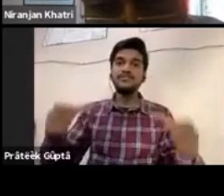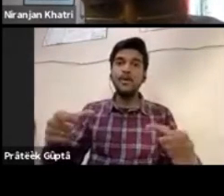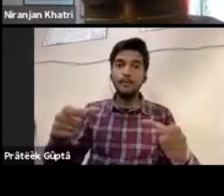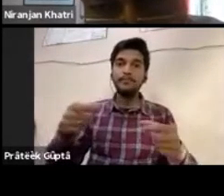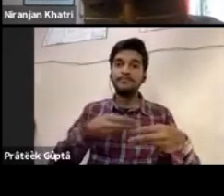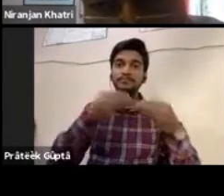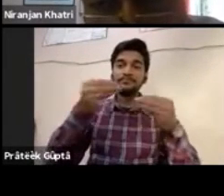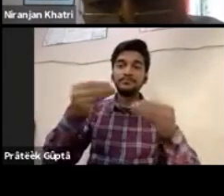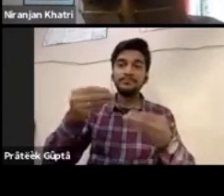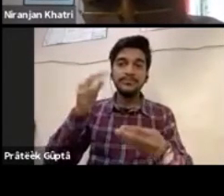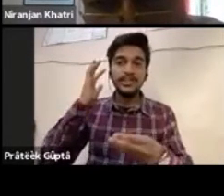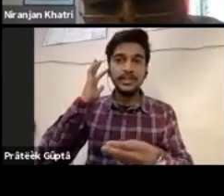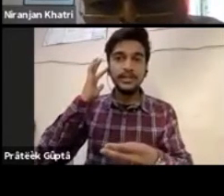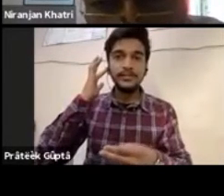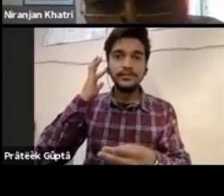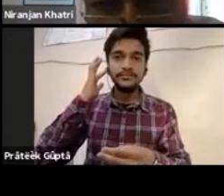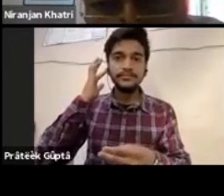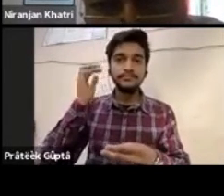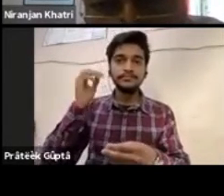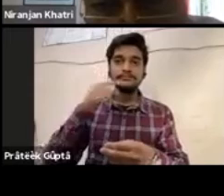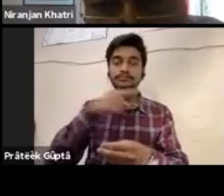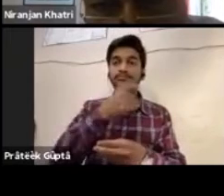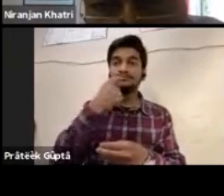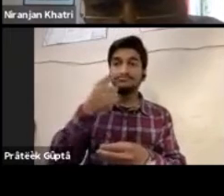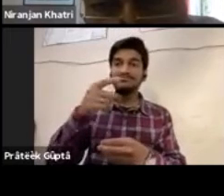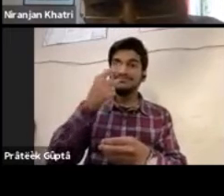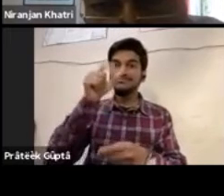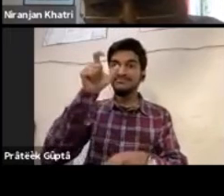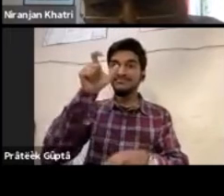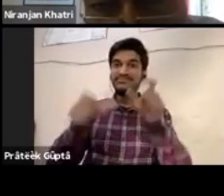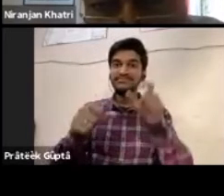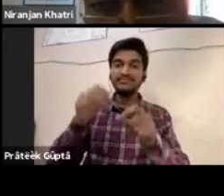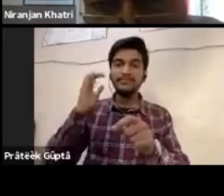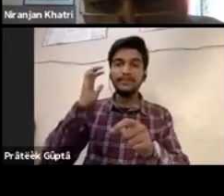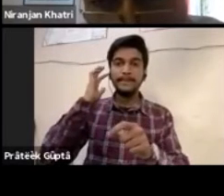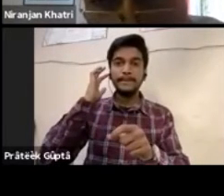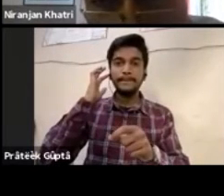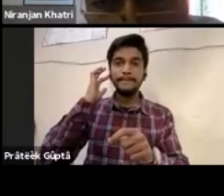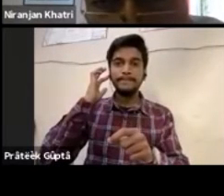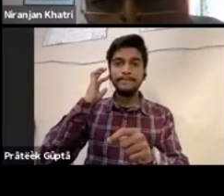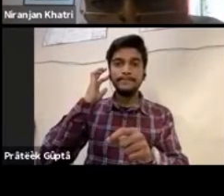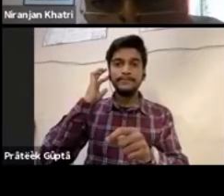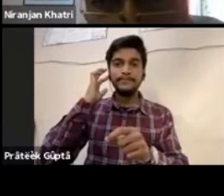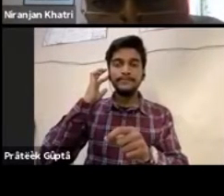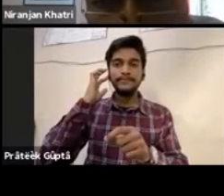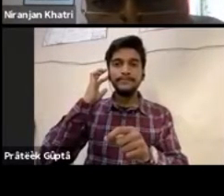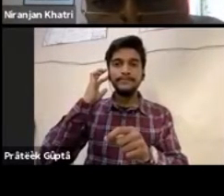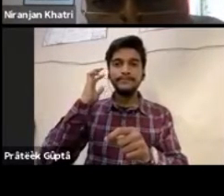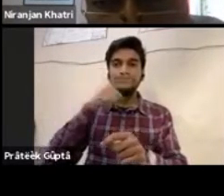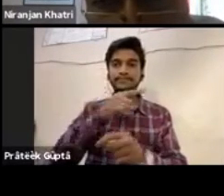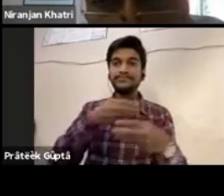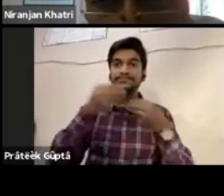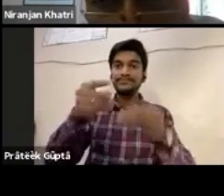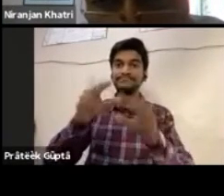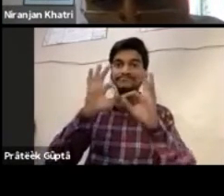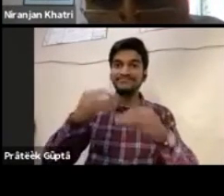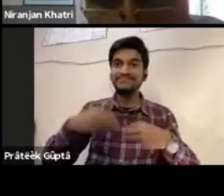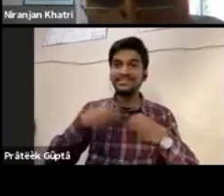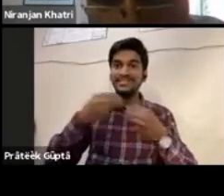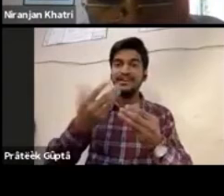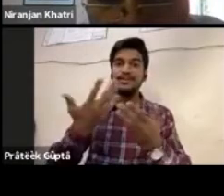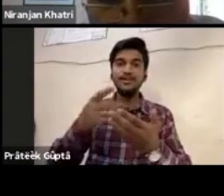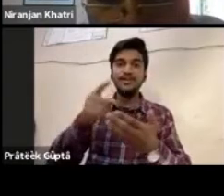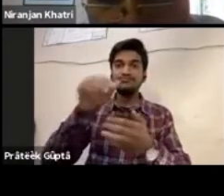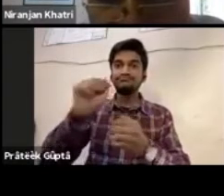सा एग्जांपल दिया, एंड सिंस आप खुद हॉस्पिटैलिटी में रहे हैं, कंटेबिलिटी फ्रेमवर्क इन इंडिया लैक्स कंप्लीटली द